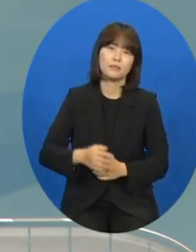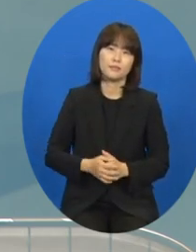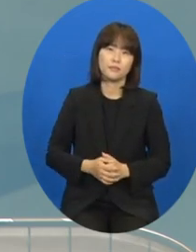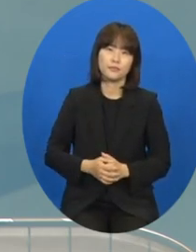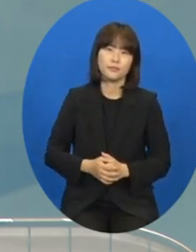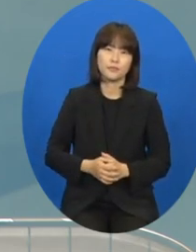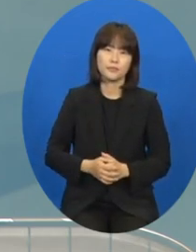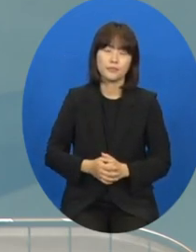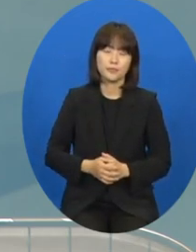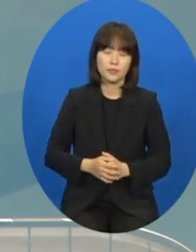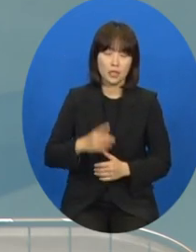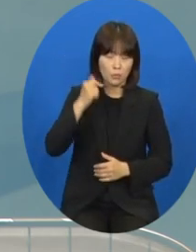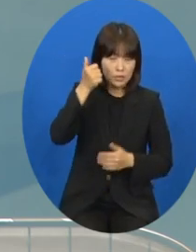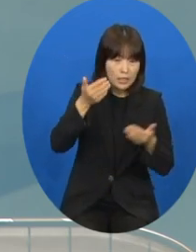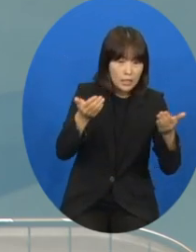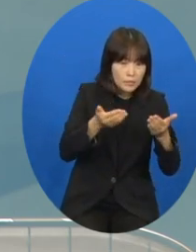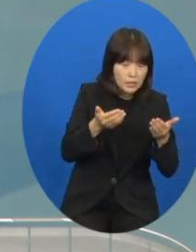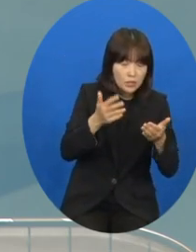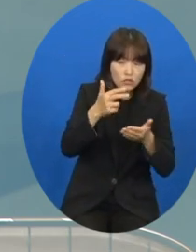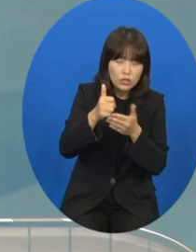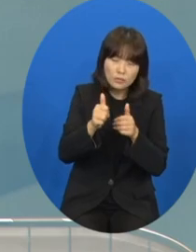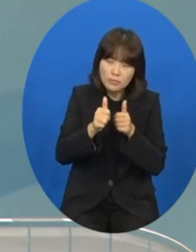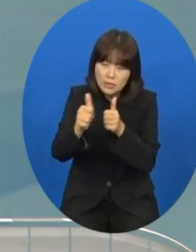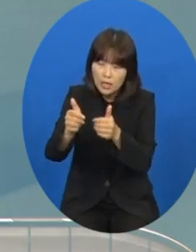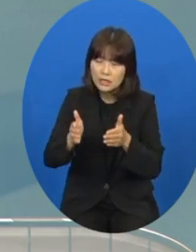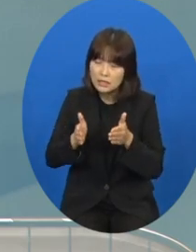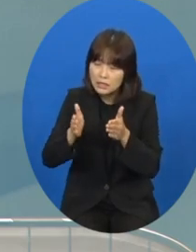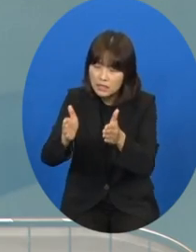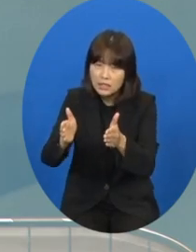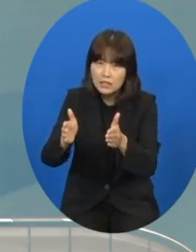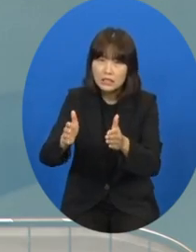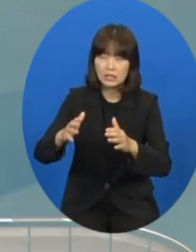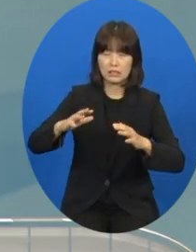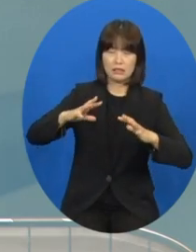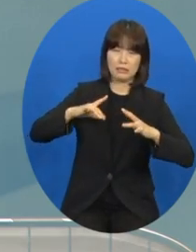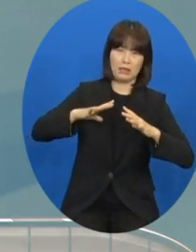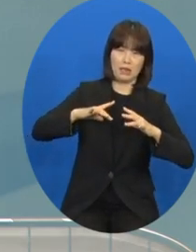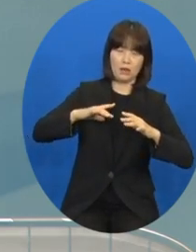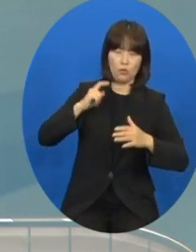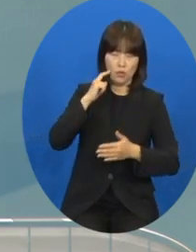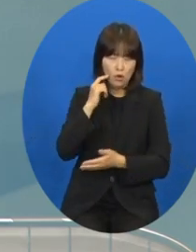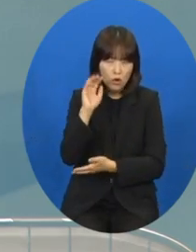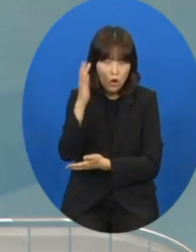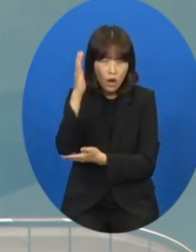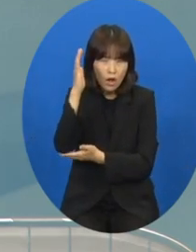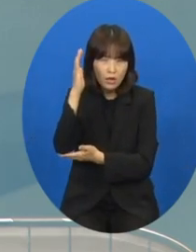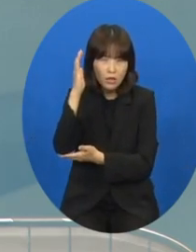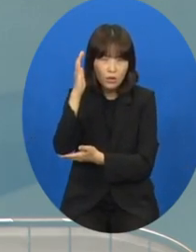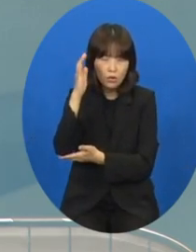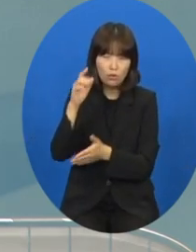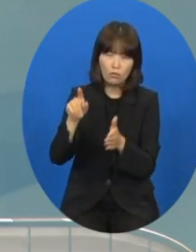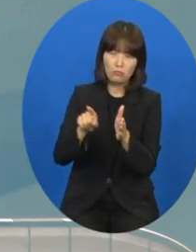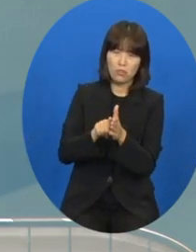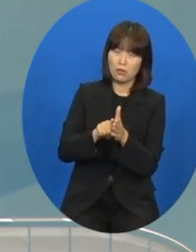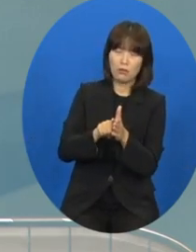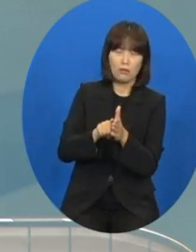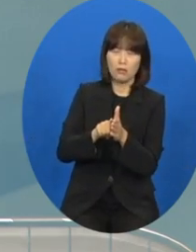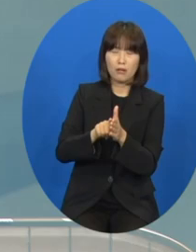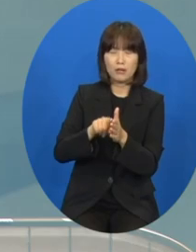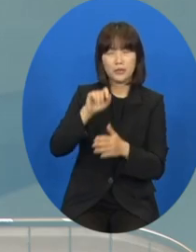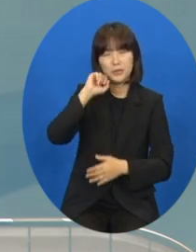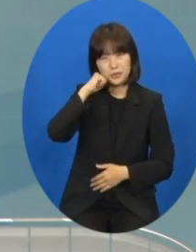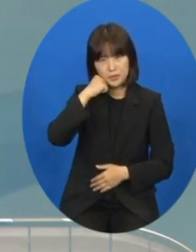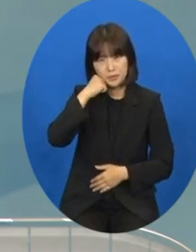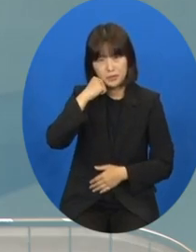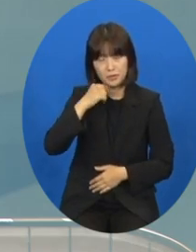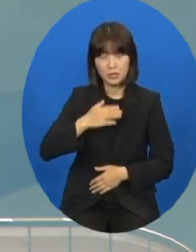길이, 주님을 따라가는 이 길이 무슨 자랑스럽거나 영광의 길이라고 믿어지지 않았어요.